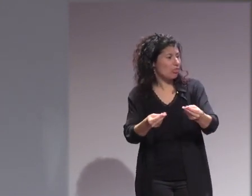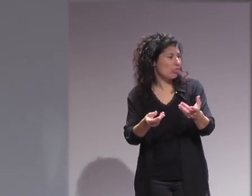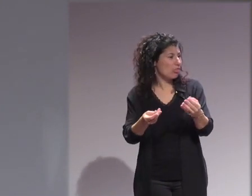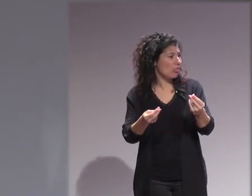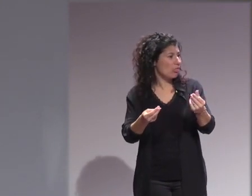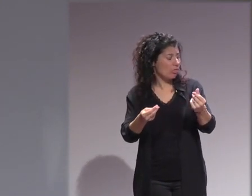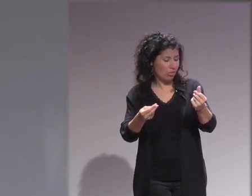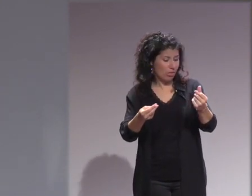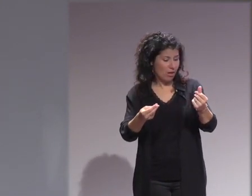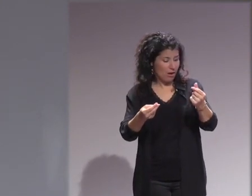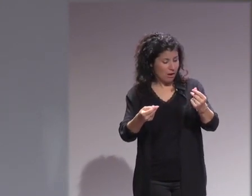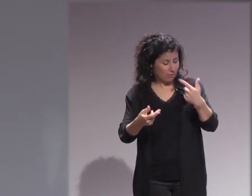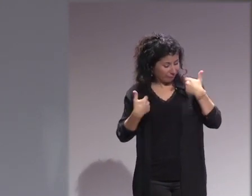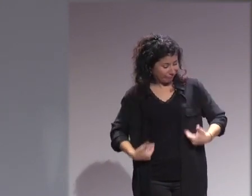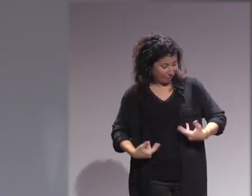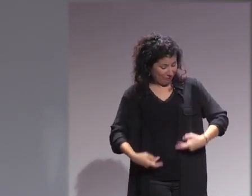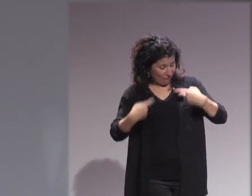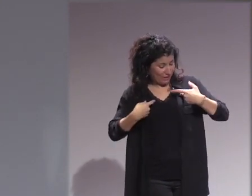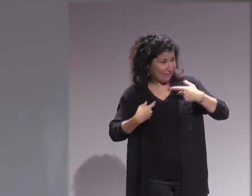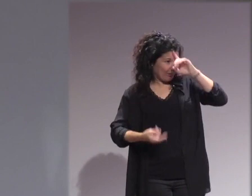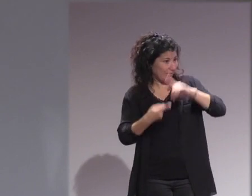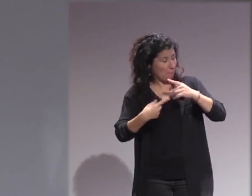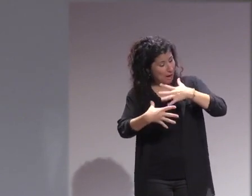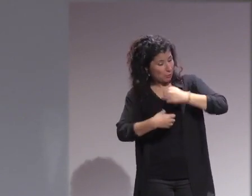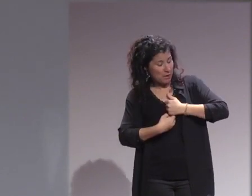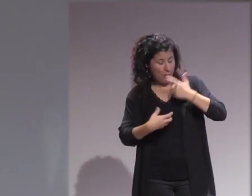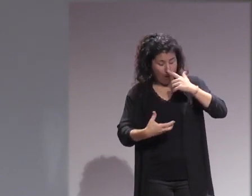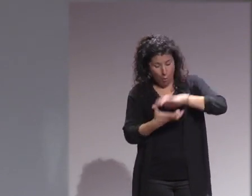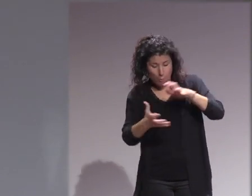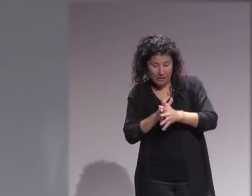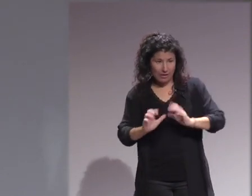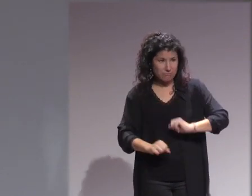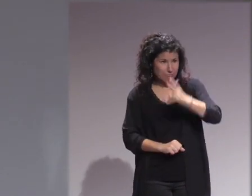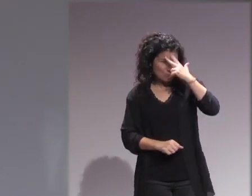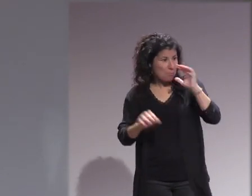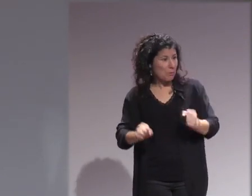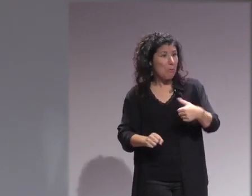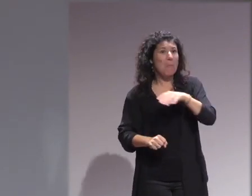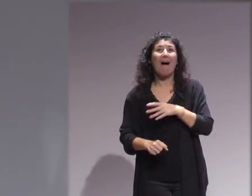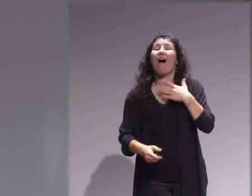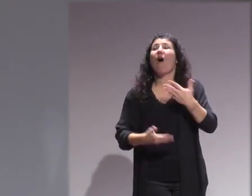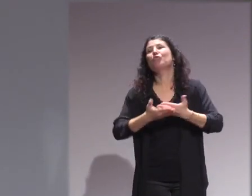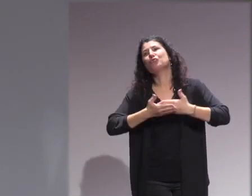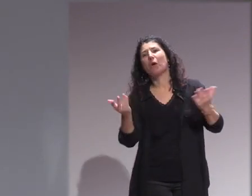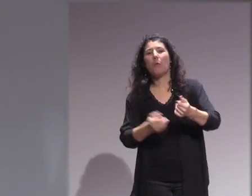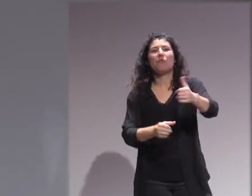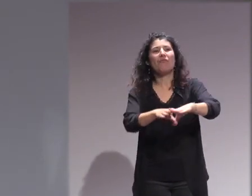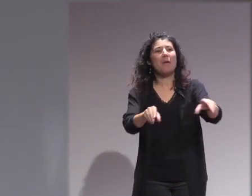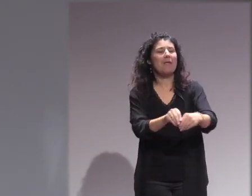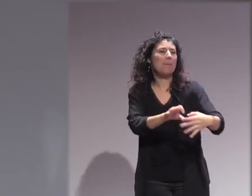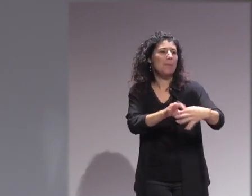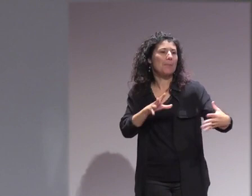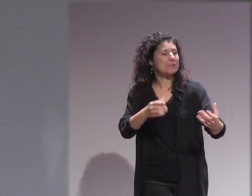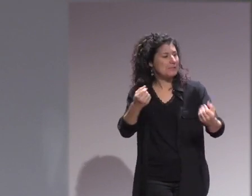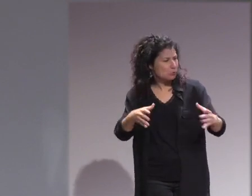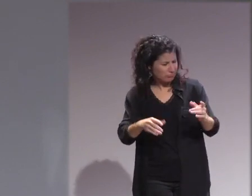qui vient rendre nos vies de personnes adoptées complexes, qui nous causent un certain nombre de traumas. C'est pas juste la séparation initiale, et en fait, j'irais même